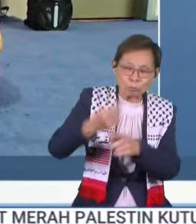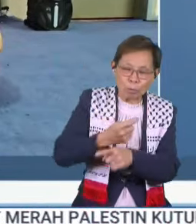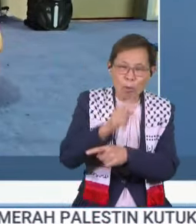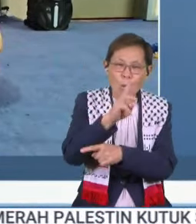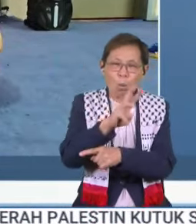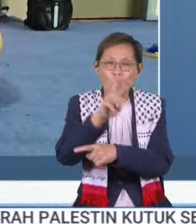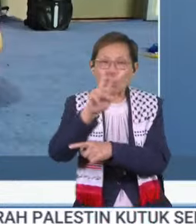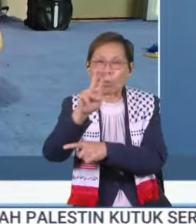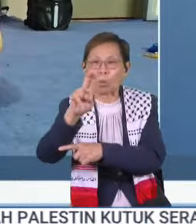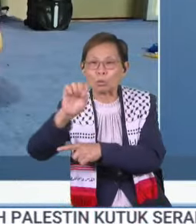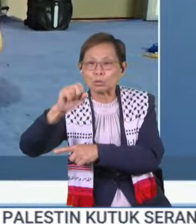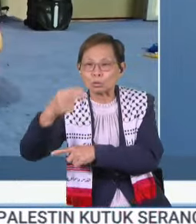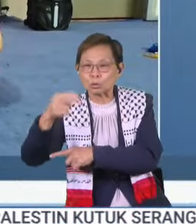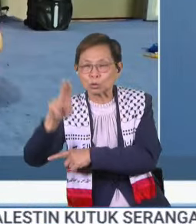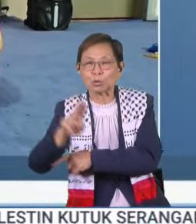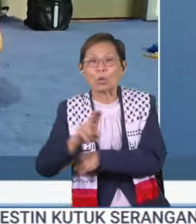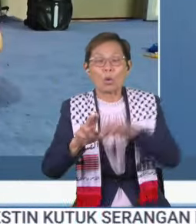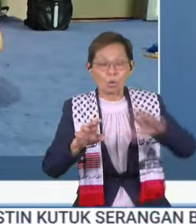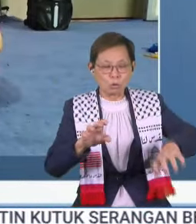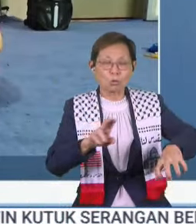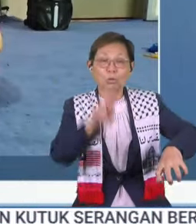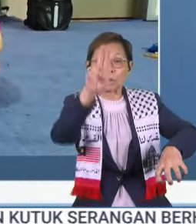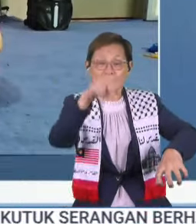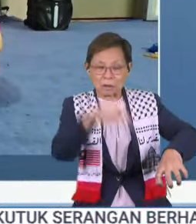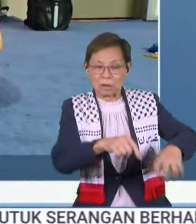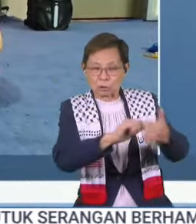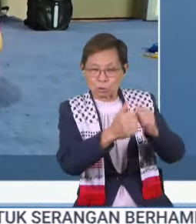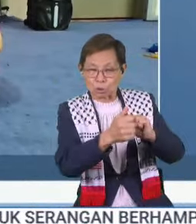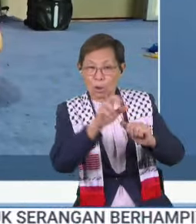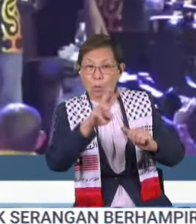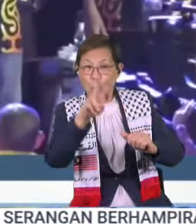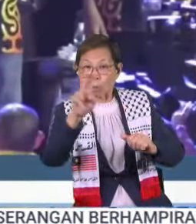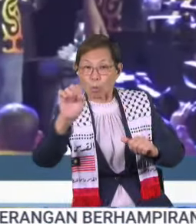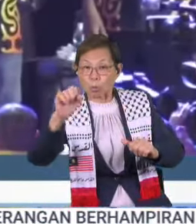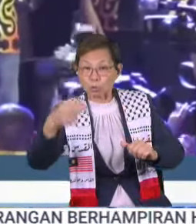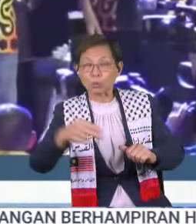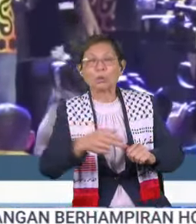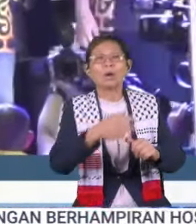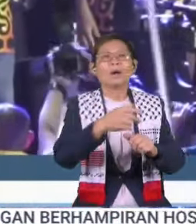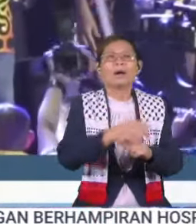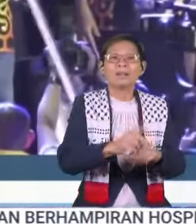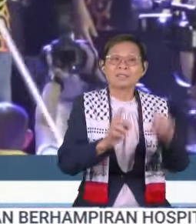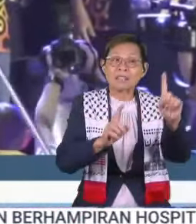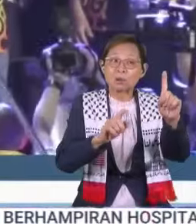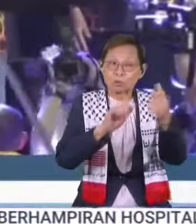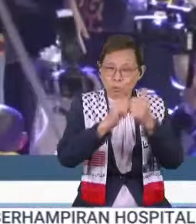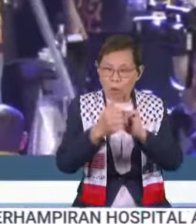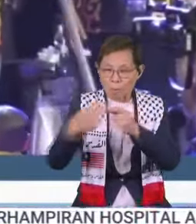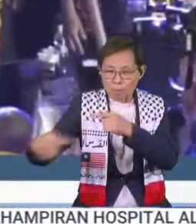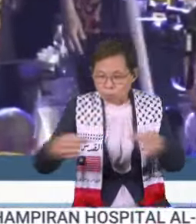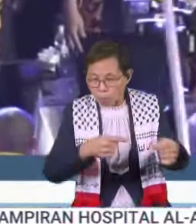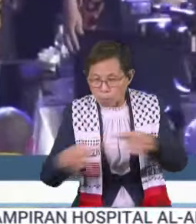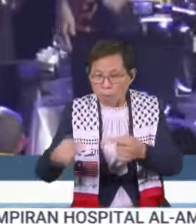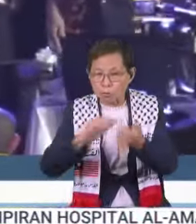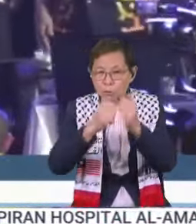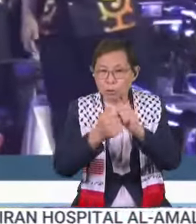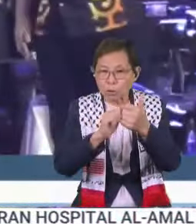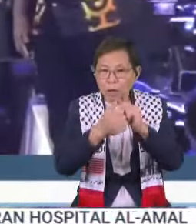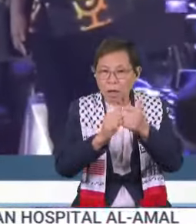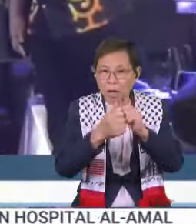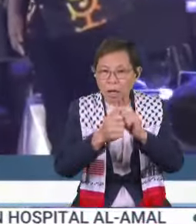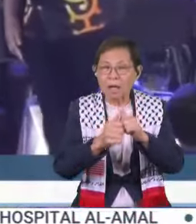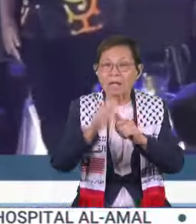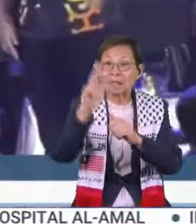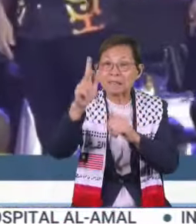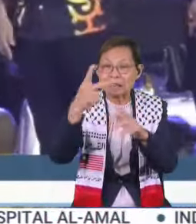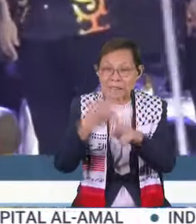Wushu Zon Utara. Sukan Wushu merupakan antara satu daripada 13 acara sukan yang akan dipertandingkan pada temasya suksa